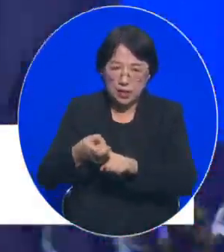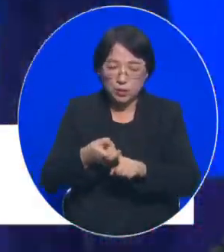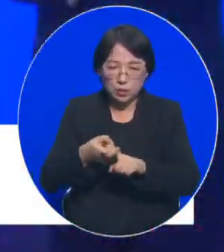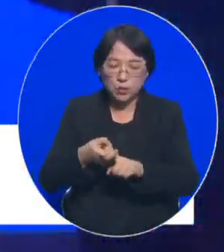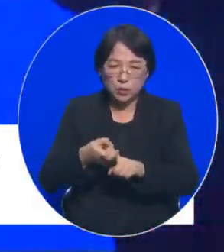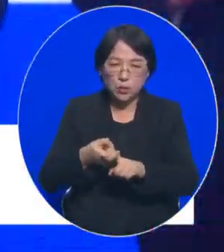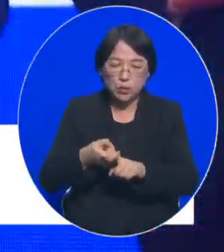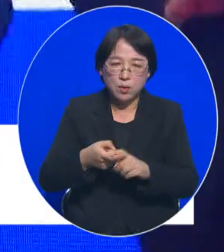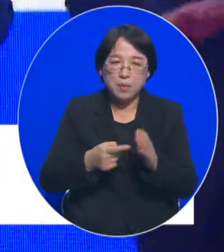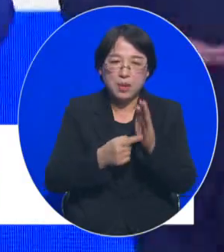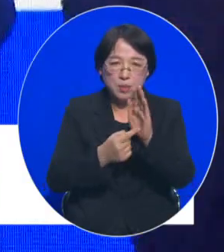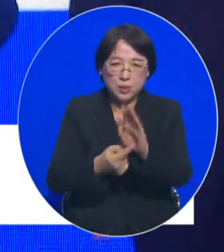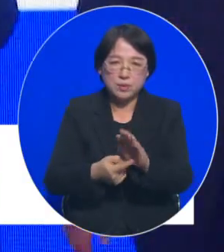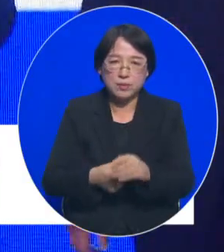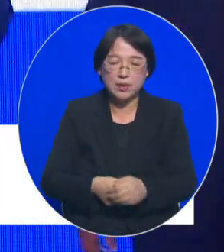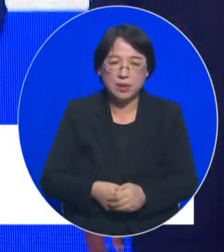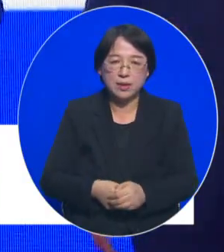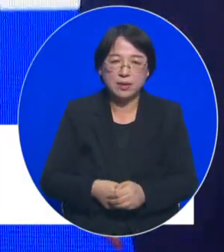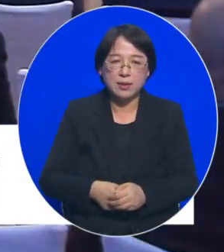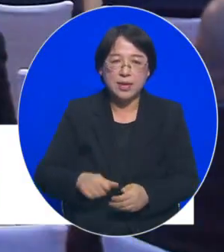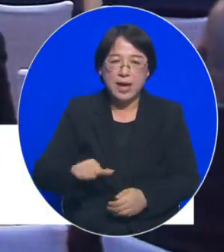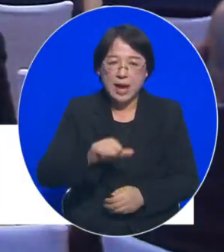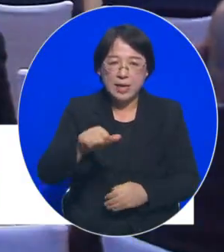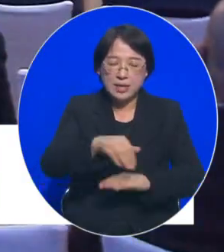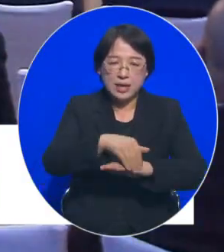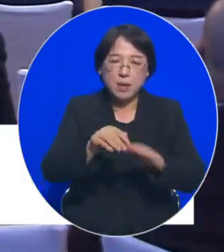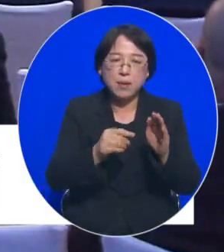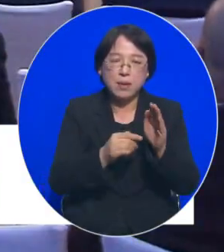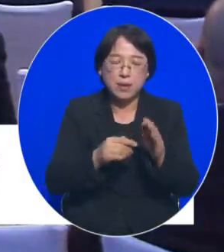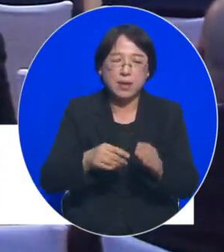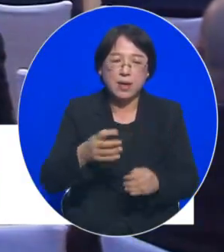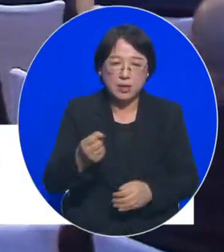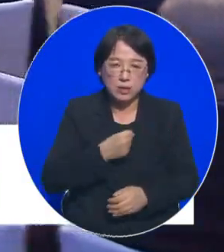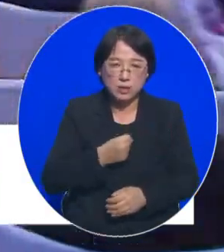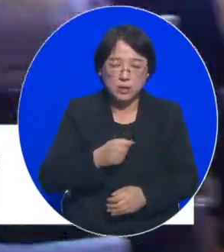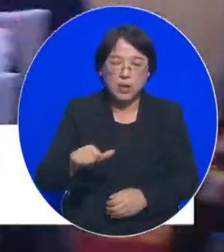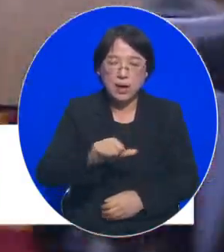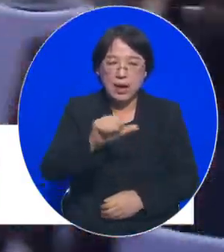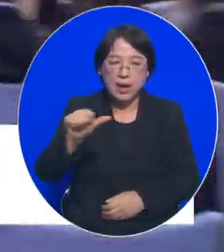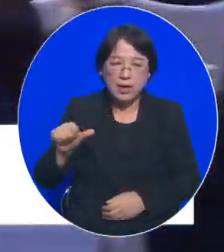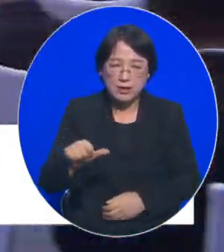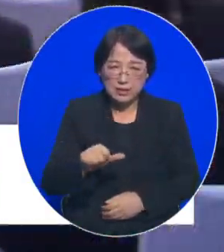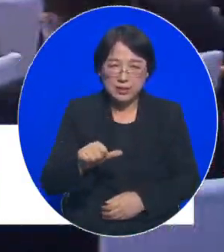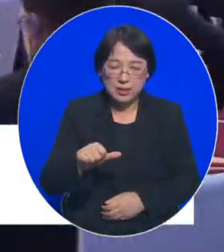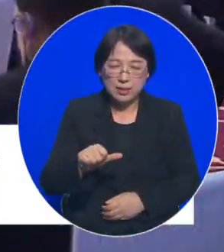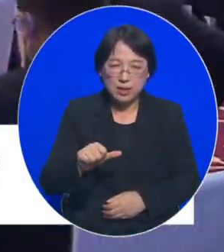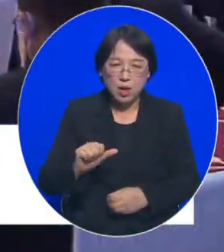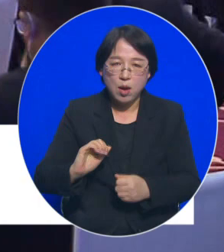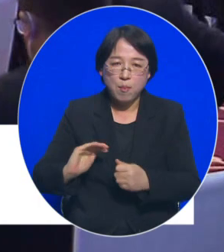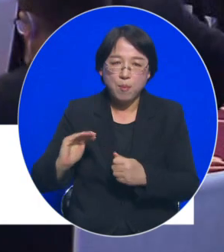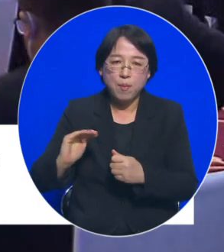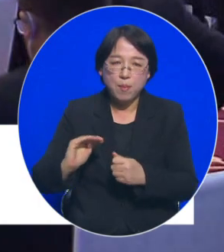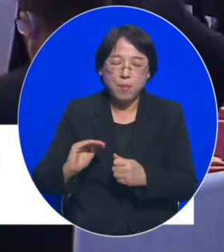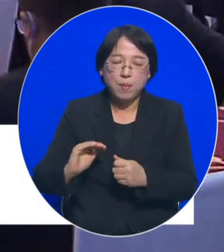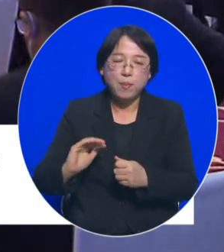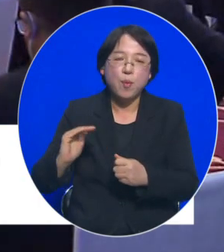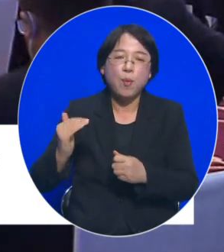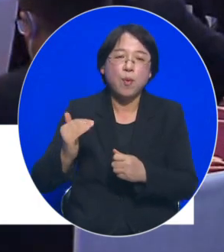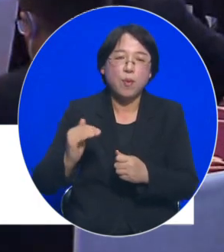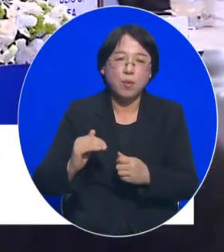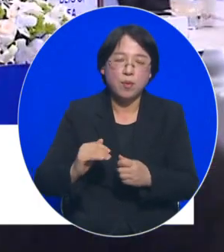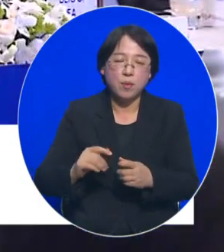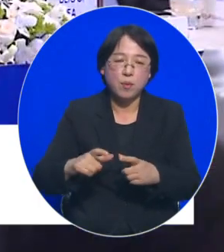발표됐습니다 윤 대통령은 인터전략을 바탕으로 아세안의 최고 단계 파트너십인 포괄적 전략적 동반자